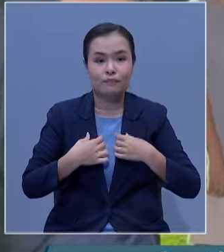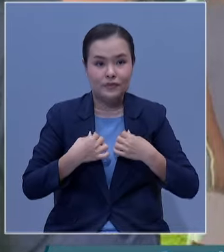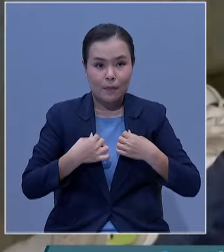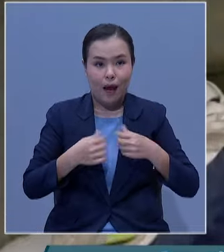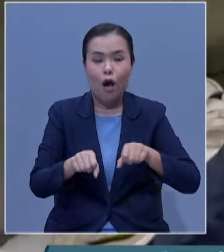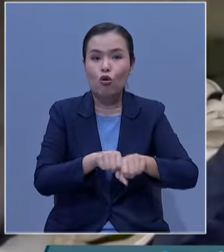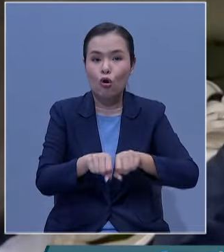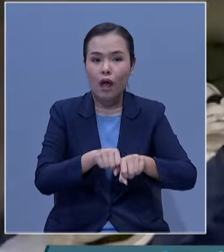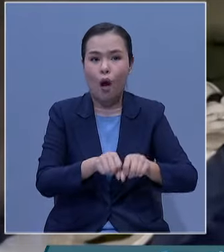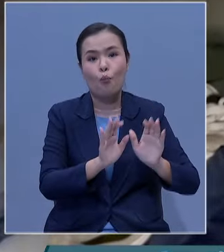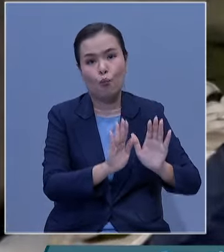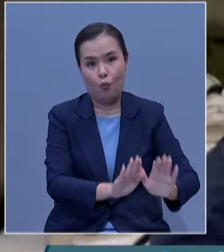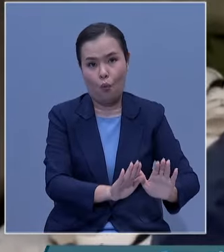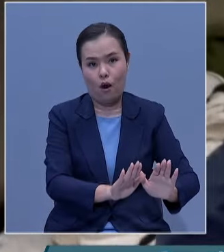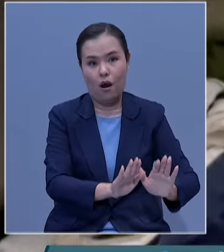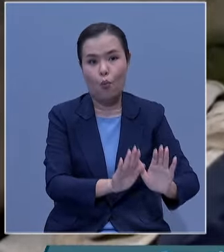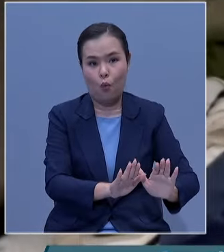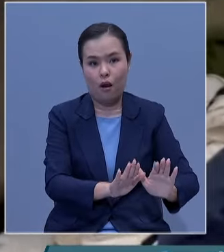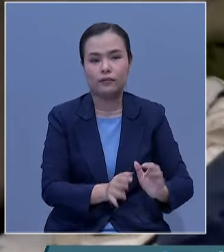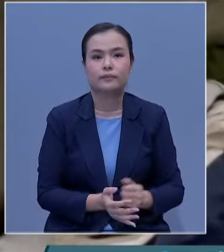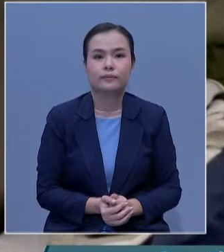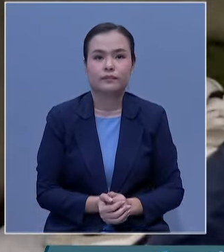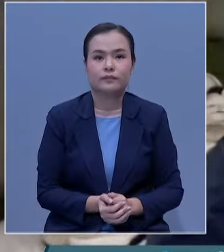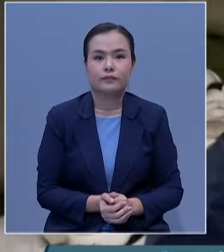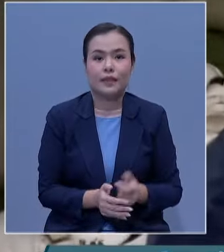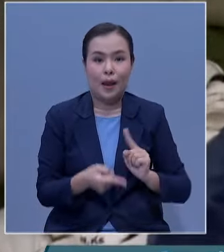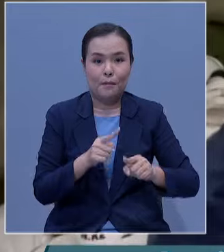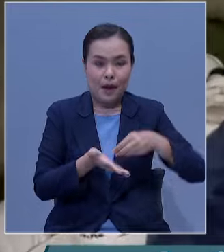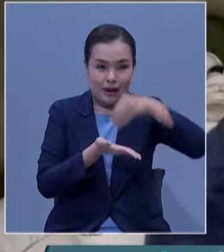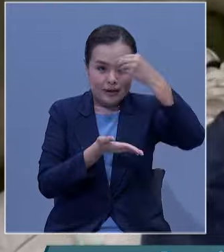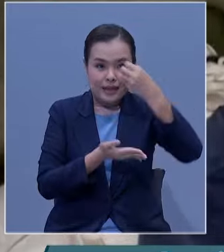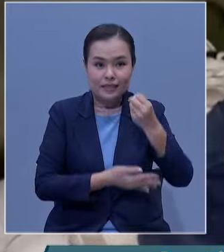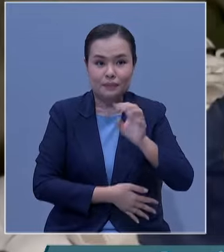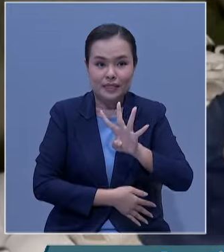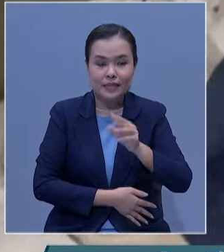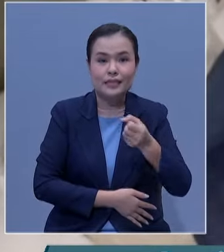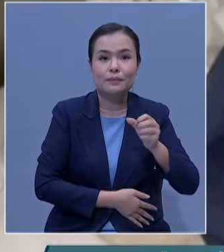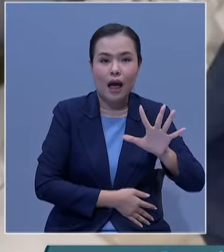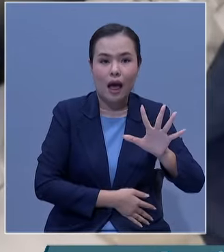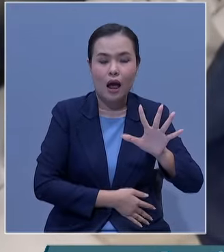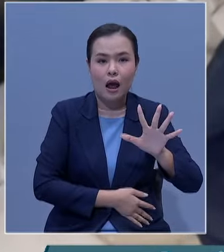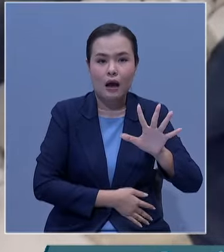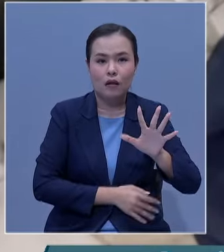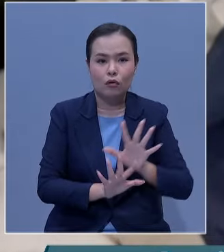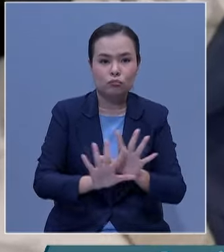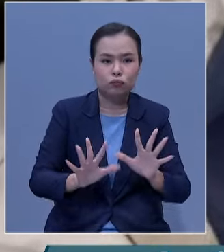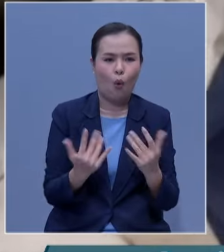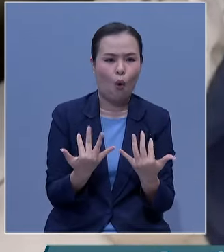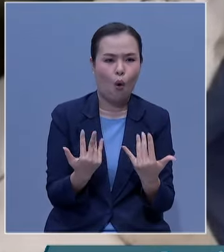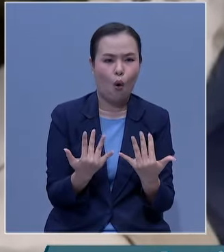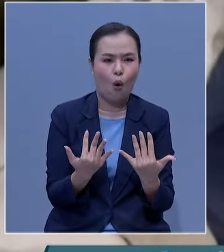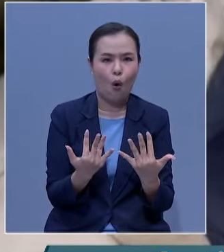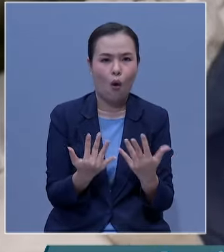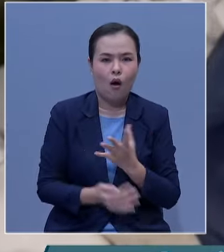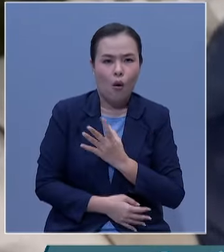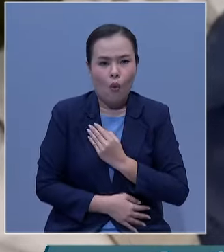แล้วก็รองเท้าของน้องทั้ง2คนวางกองอยู่โดยมีเพื่อนนักเรียนอายุ 14-15 ปีหลายคนยืนรอเจ้าหน้าที่ด้วย